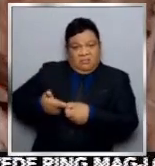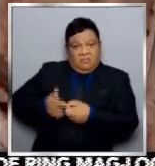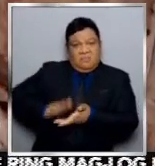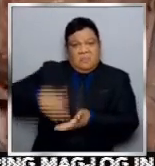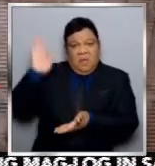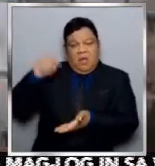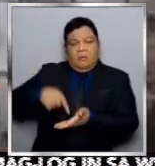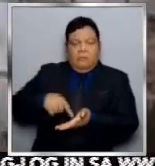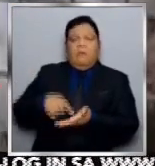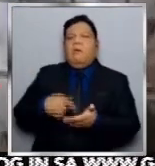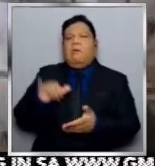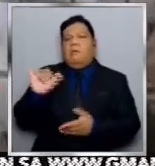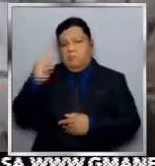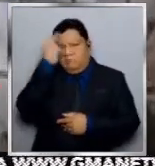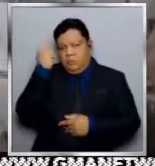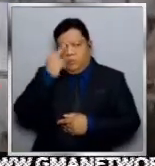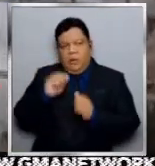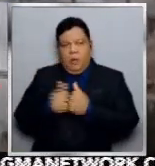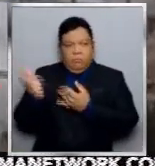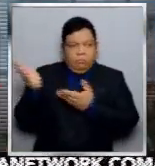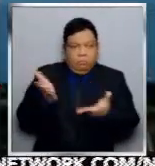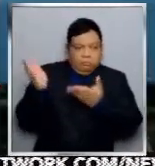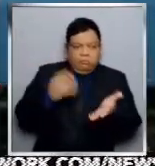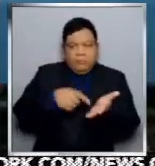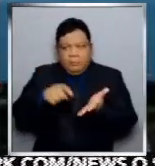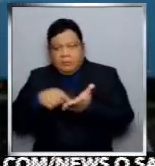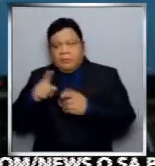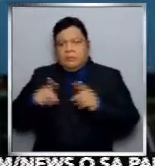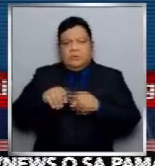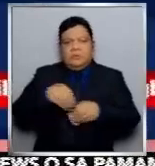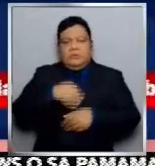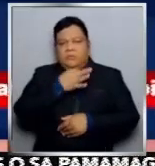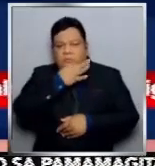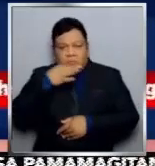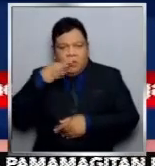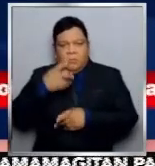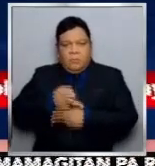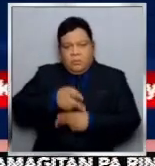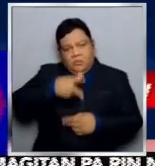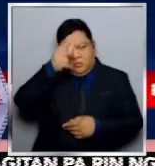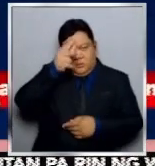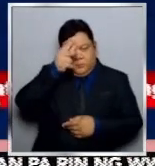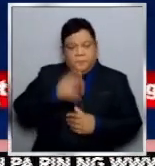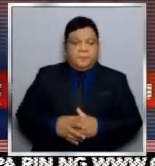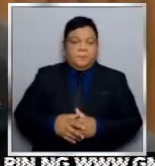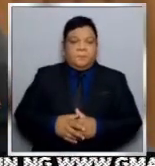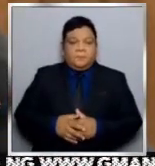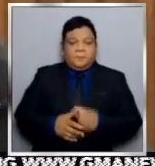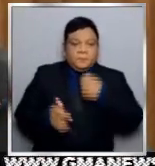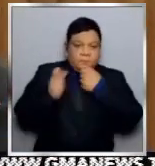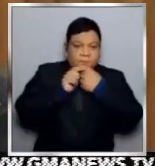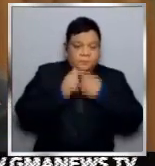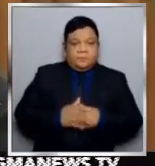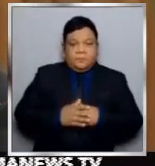sa utilities, doon sa farm, etc. Sa panayam sa Super Radio DZBB, nanawagan